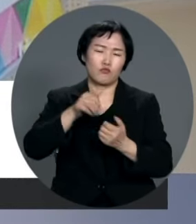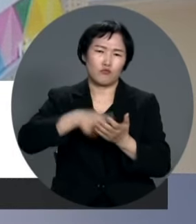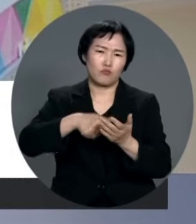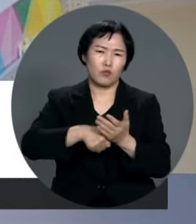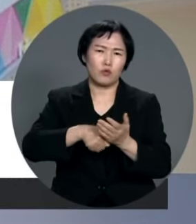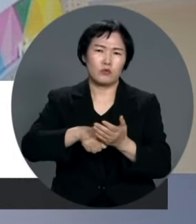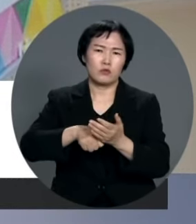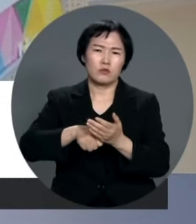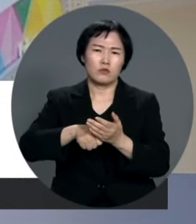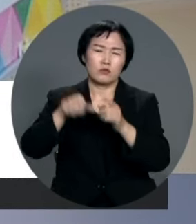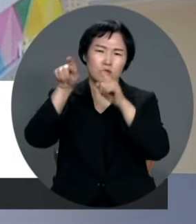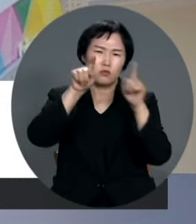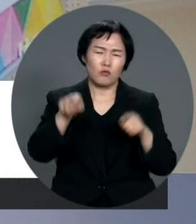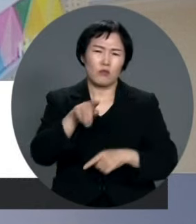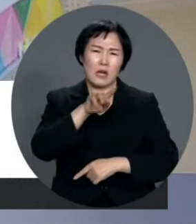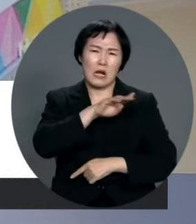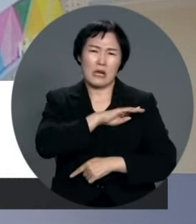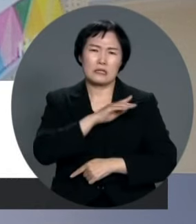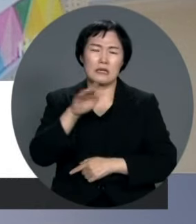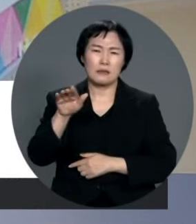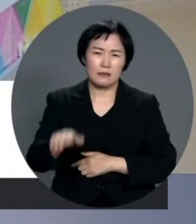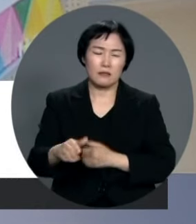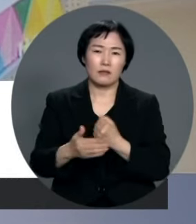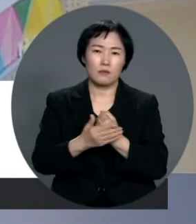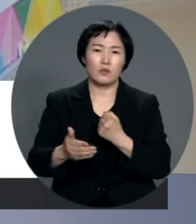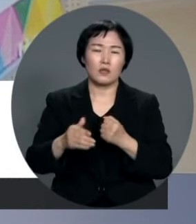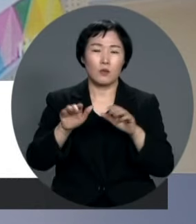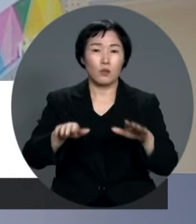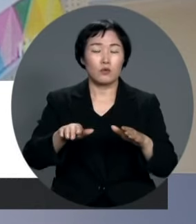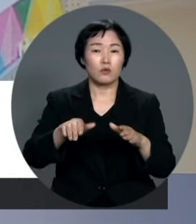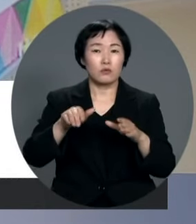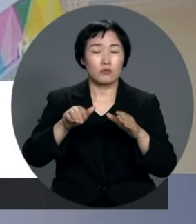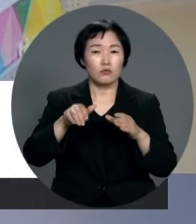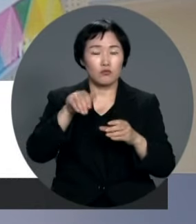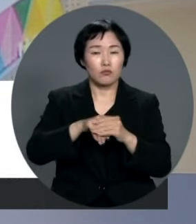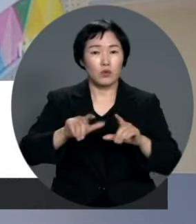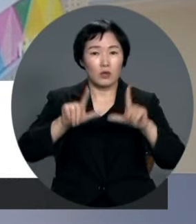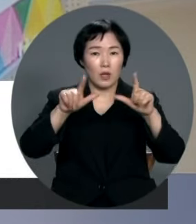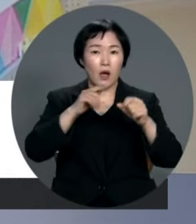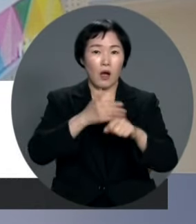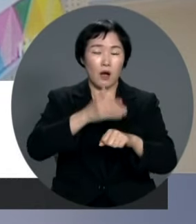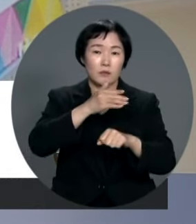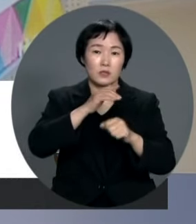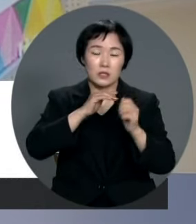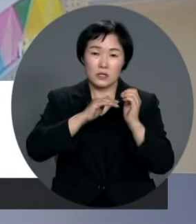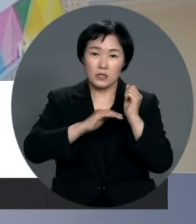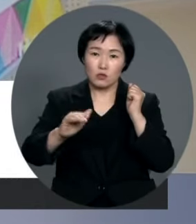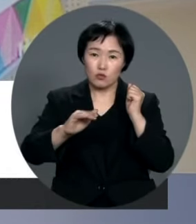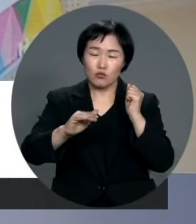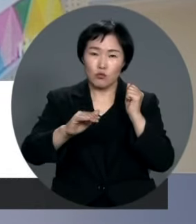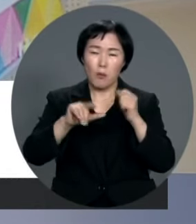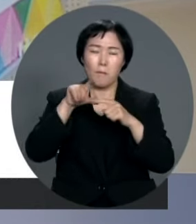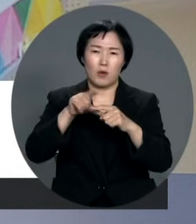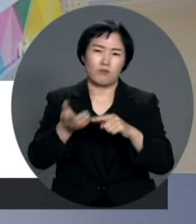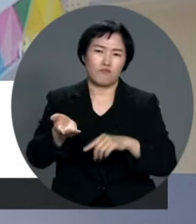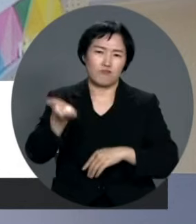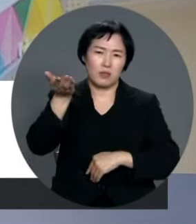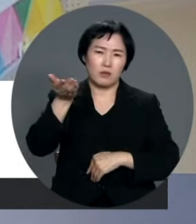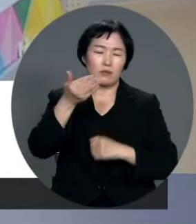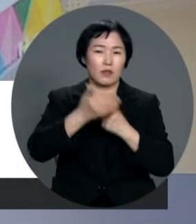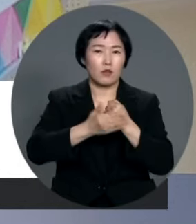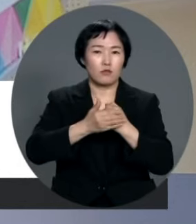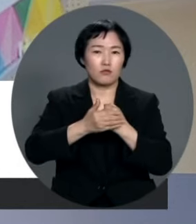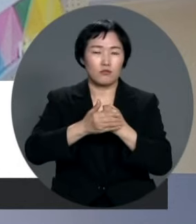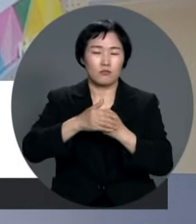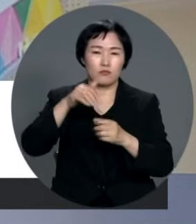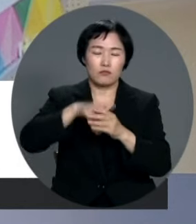전국에서 가장 낮았죠. 대구 경북의 본 투표율은 9시 기준으로 전국 평균 투표율을 약간 웃돌고 있습니다. 대구의 투표소